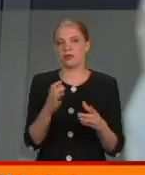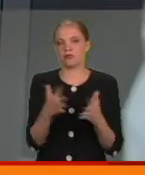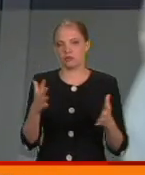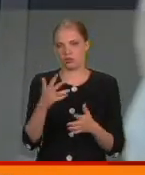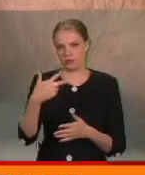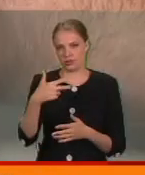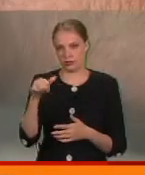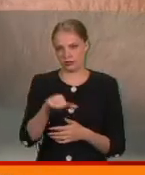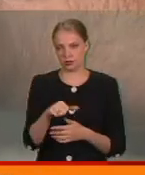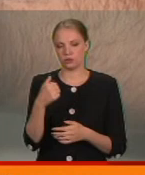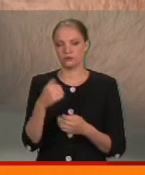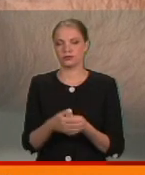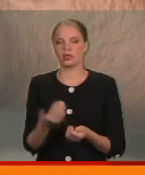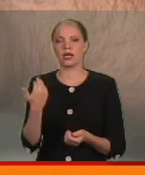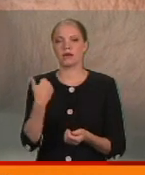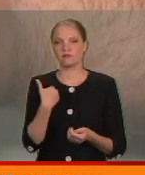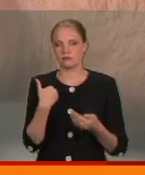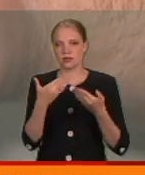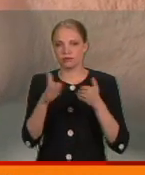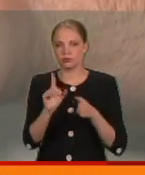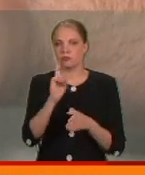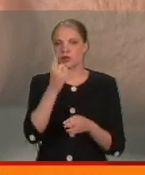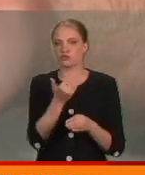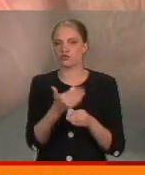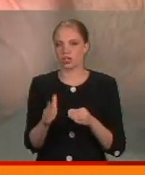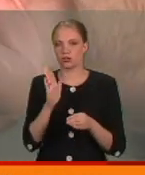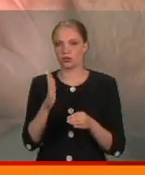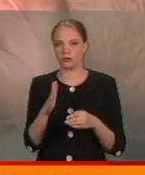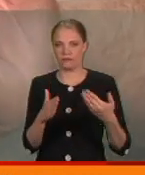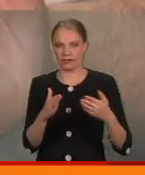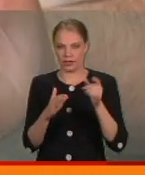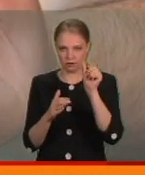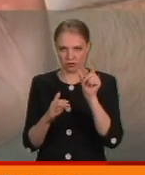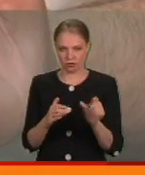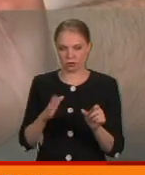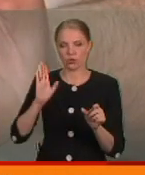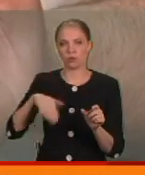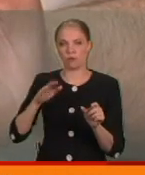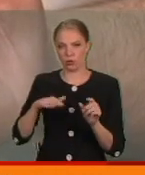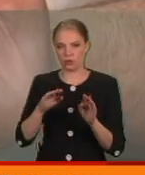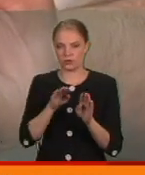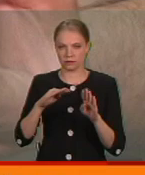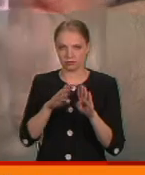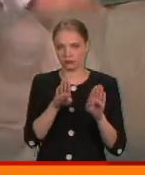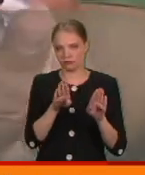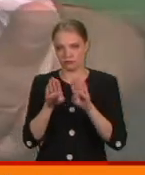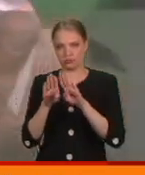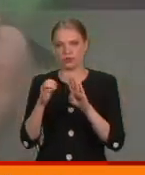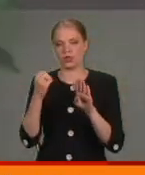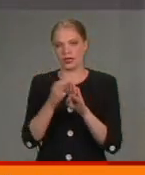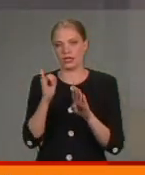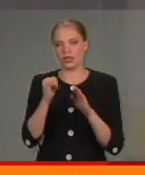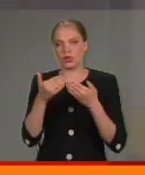ніж півгодини. Ми розкриваємо першу частину в лівому передсерді. Потім відсуваємо до переділки